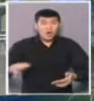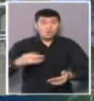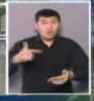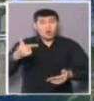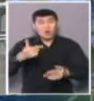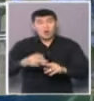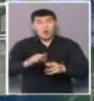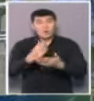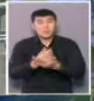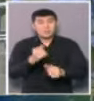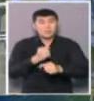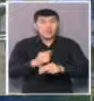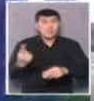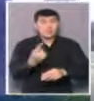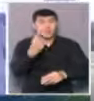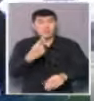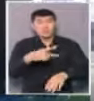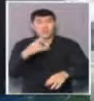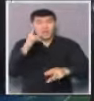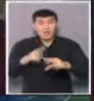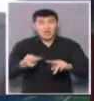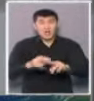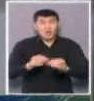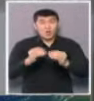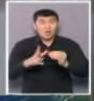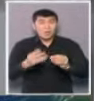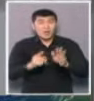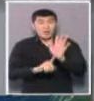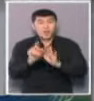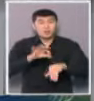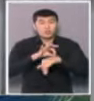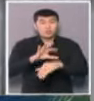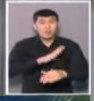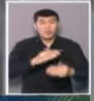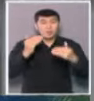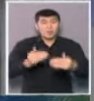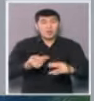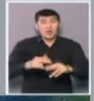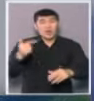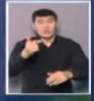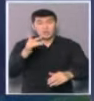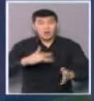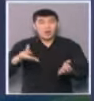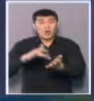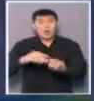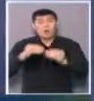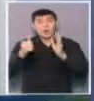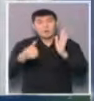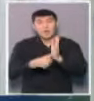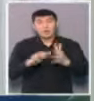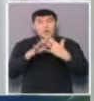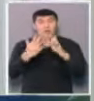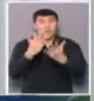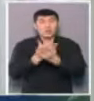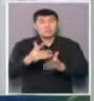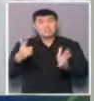коронавирусқа қарсы вакцинациялаудың бірінші кезеңі 1-15 ақпан аралығында жүргізілді. Осы мақсатта Атырау қаласында 16, ал